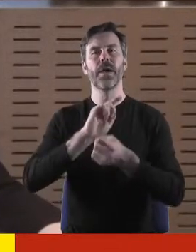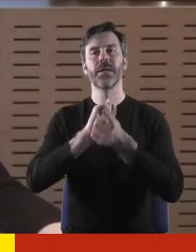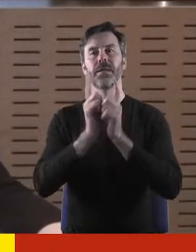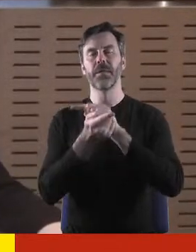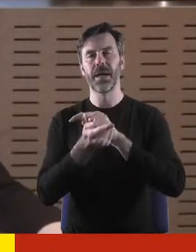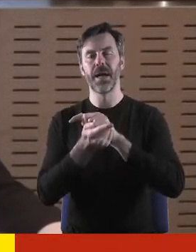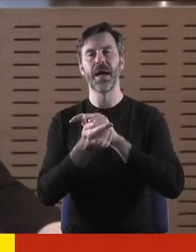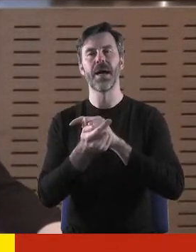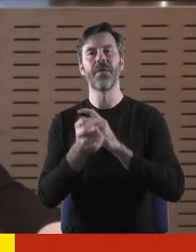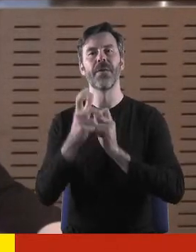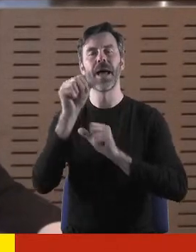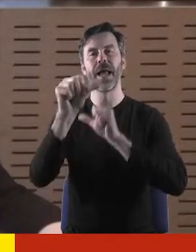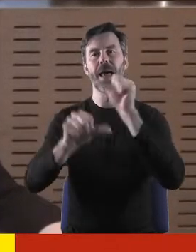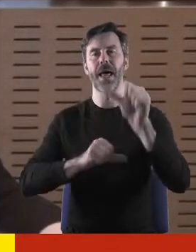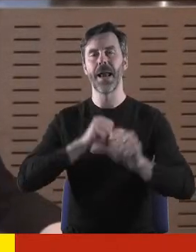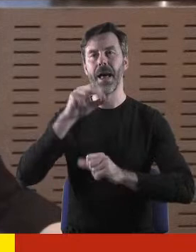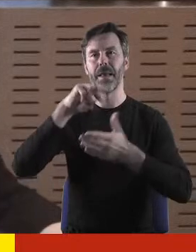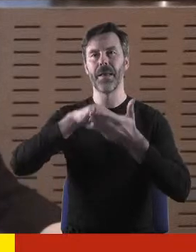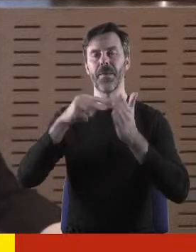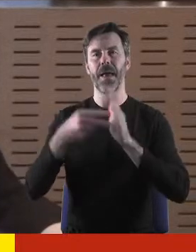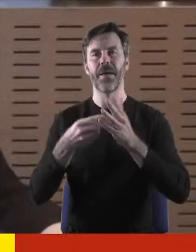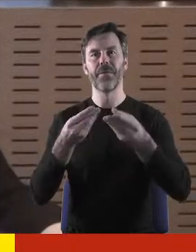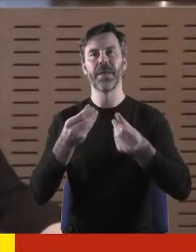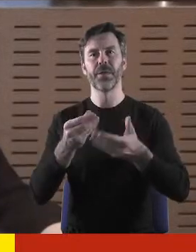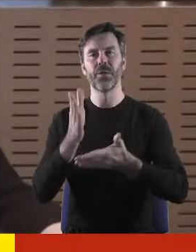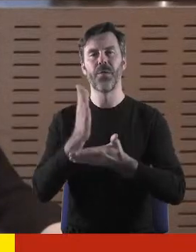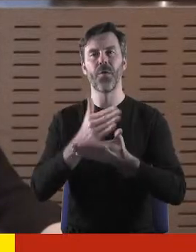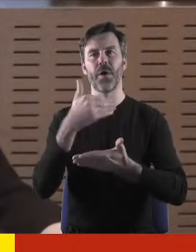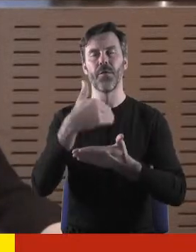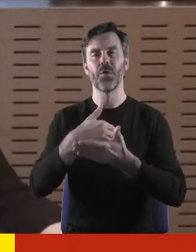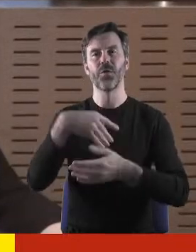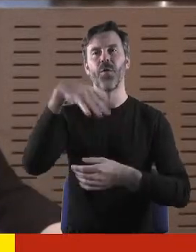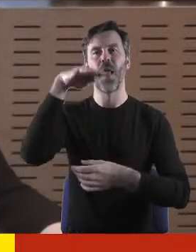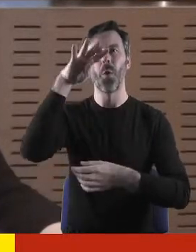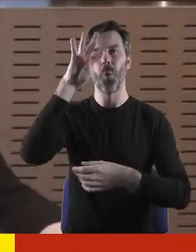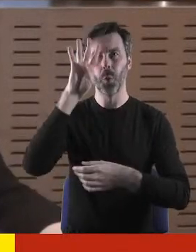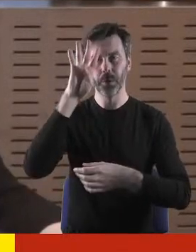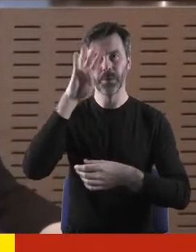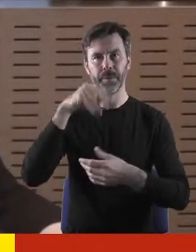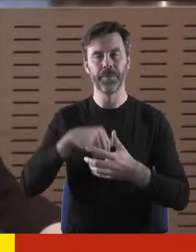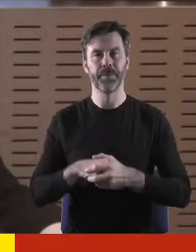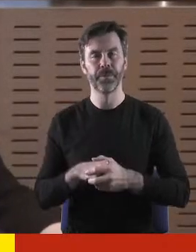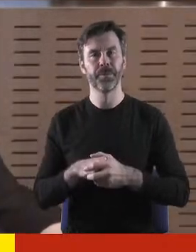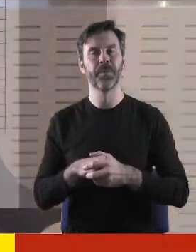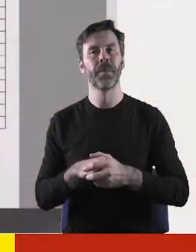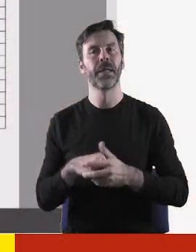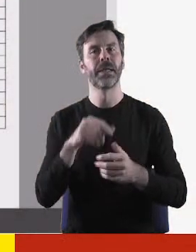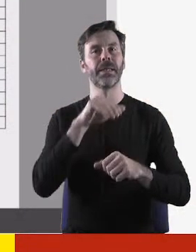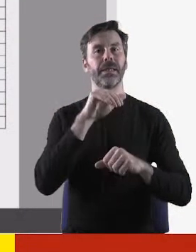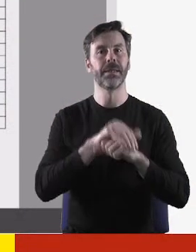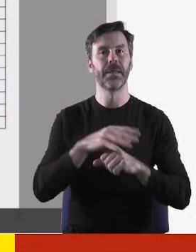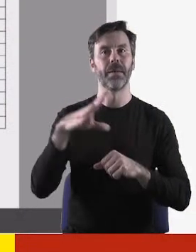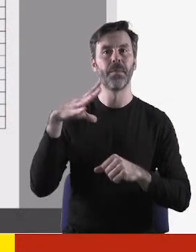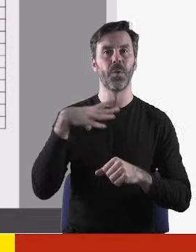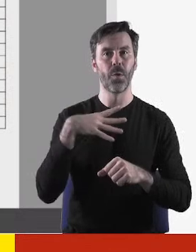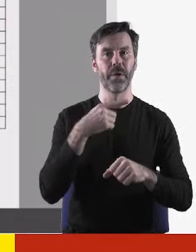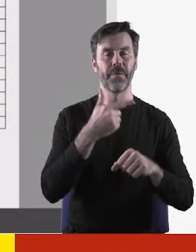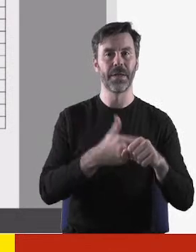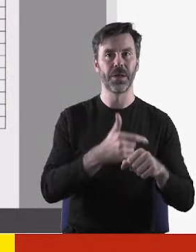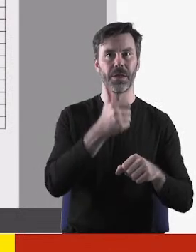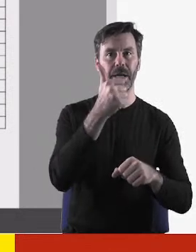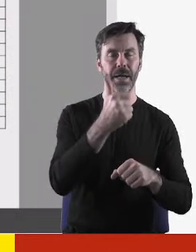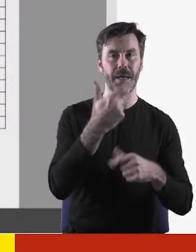wieloletniej prognozy finansowej województwa łódzkiego. Za projektem uchwały zagłosowało 21